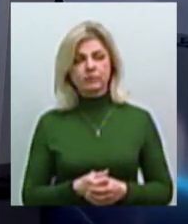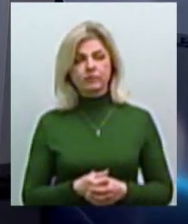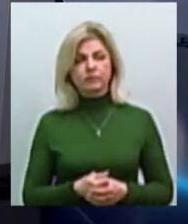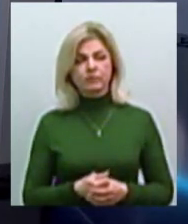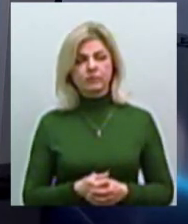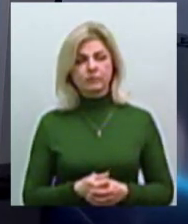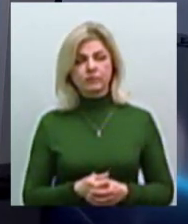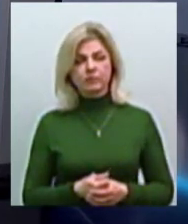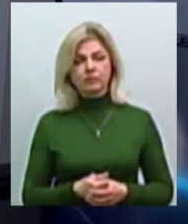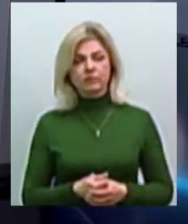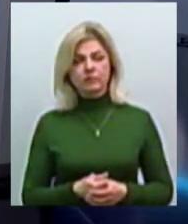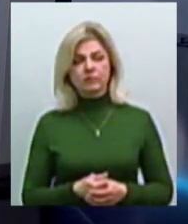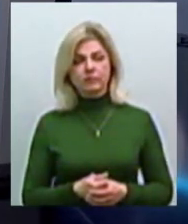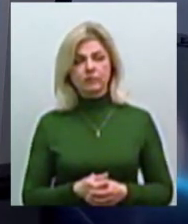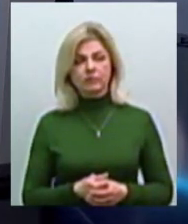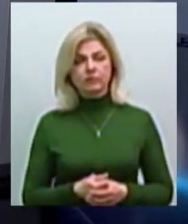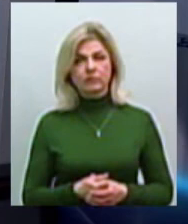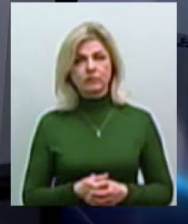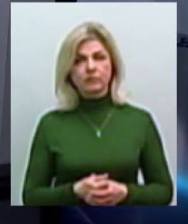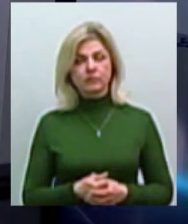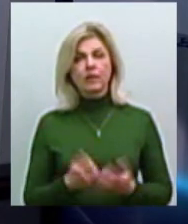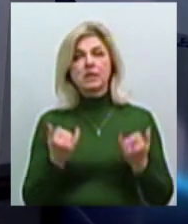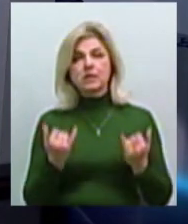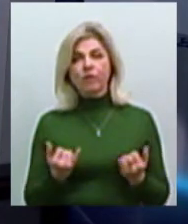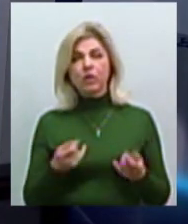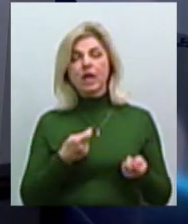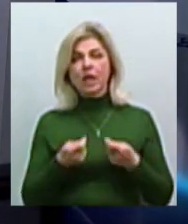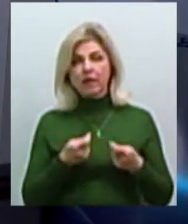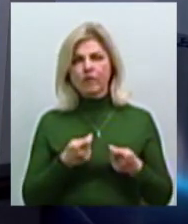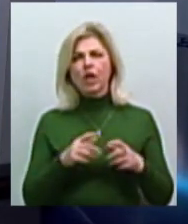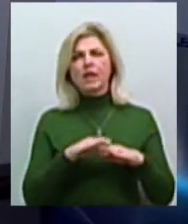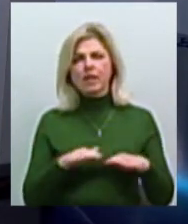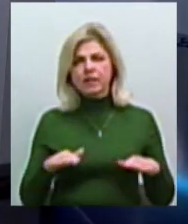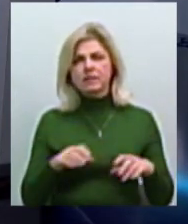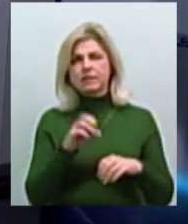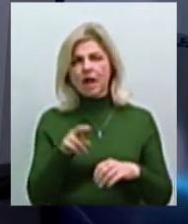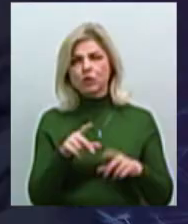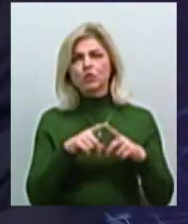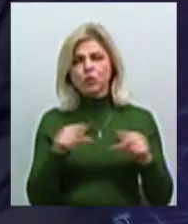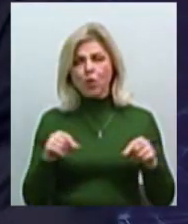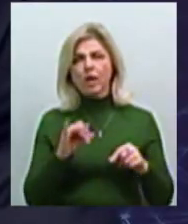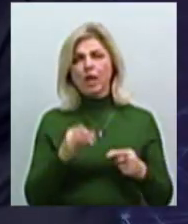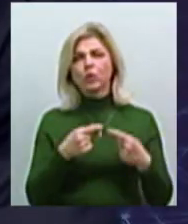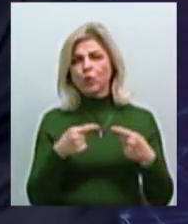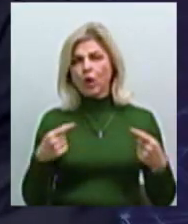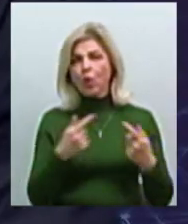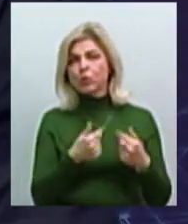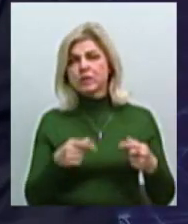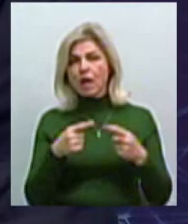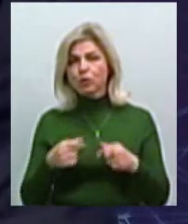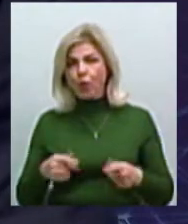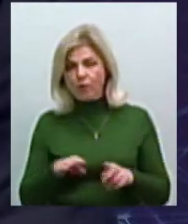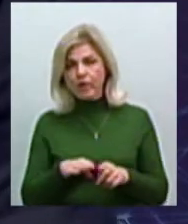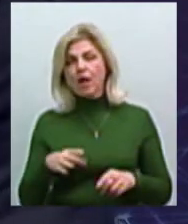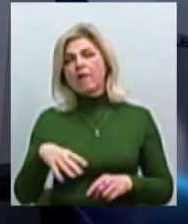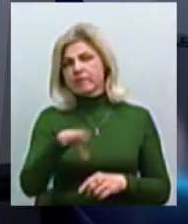на сьогодні вже керівництво як школ, дитсадків, больниць та комунальних установ практично